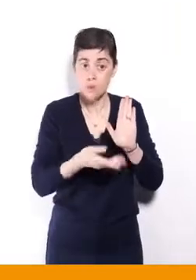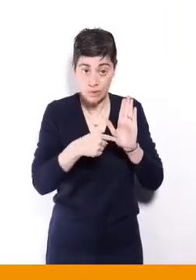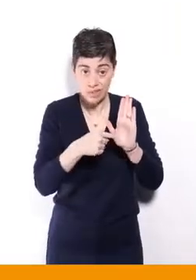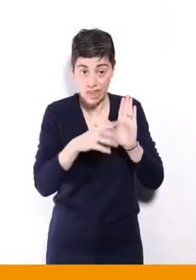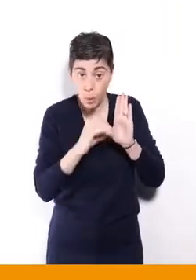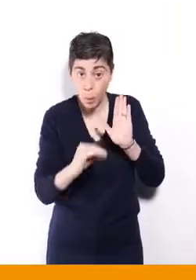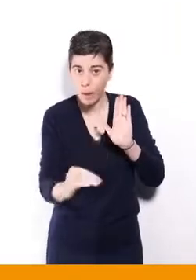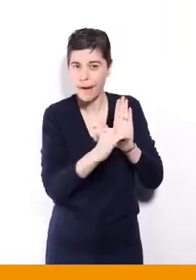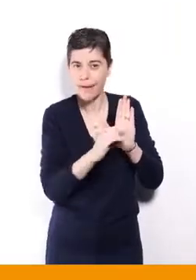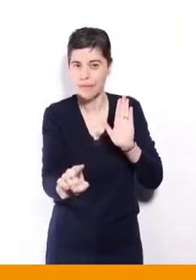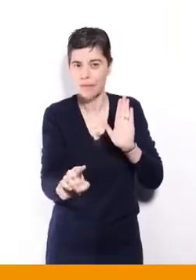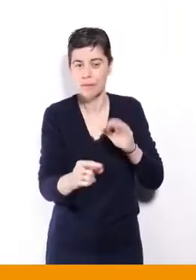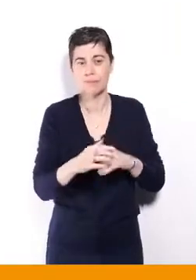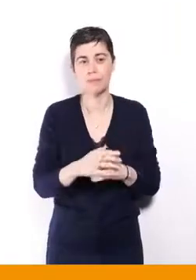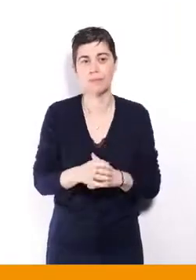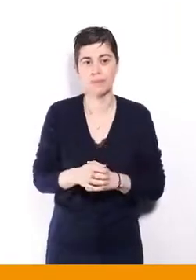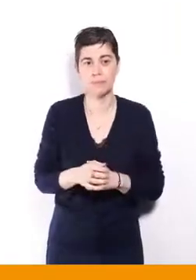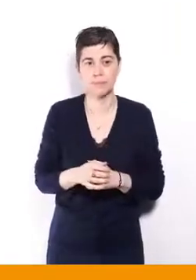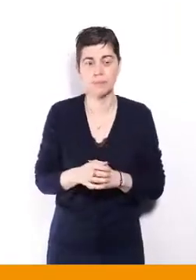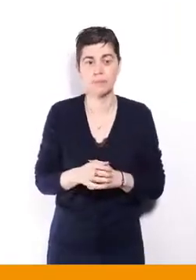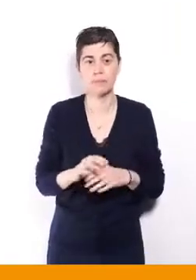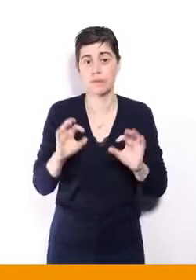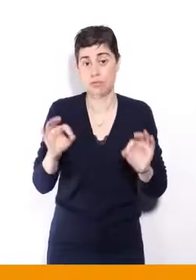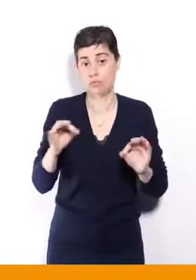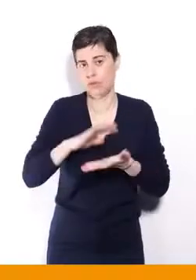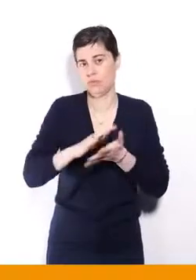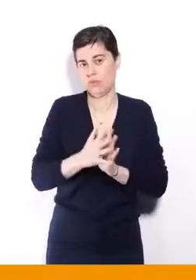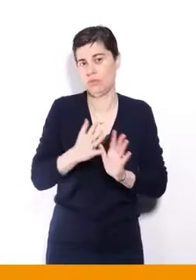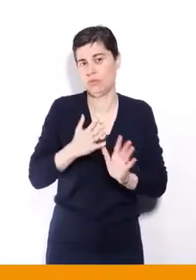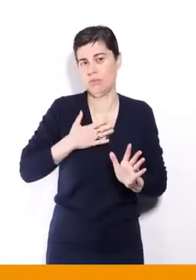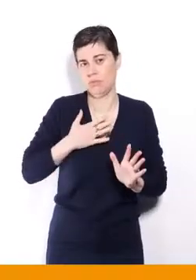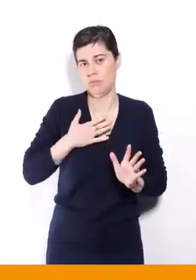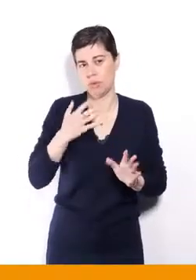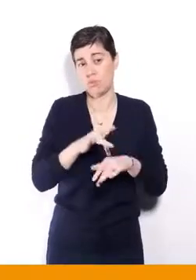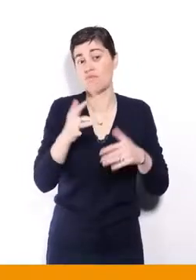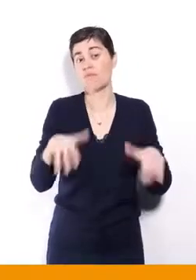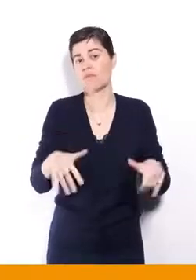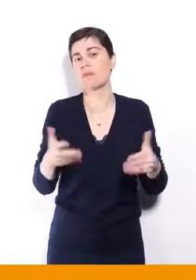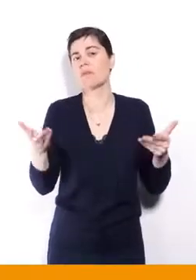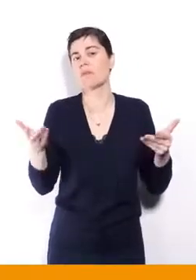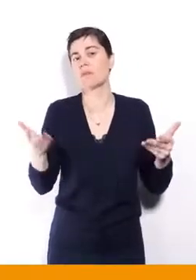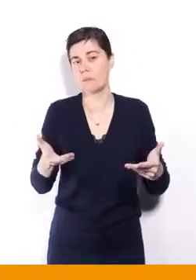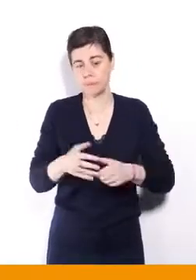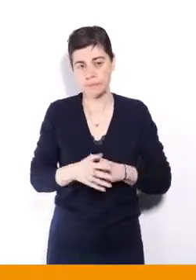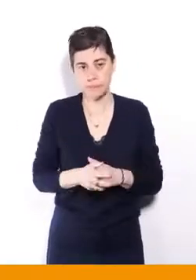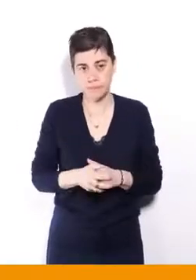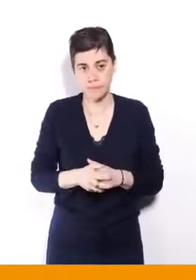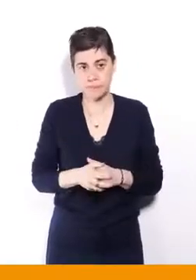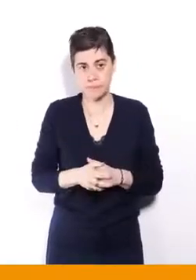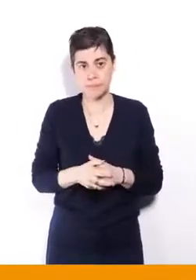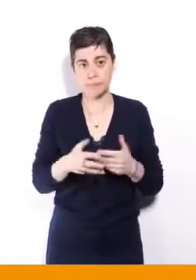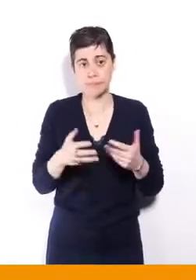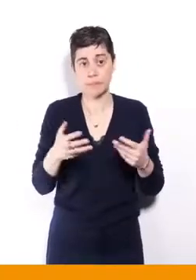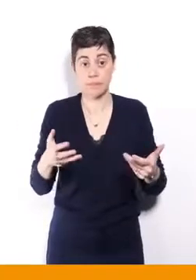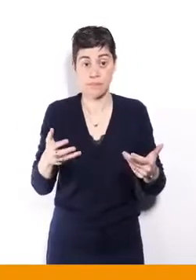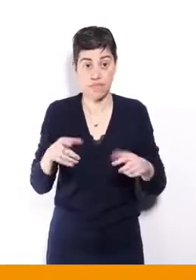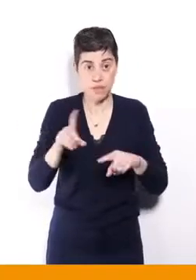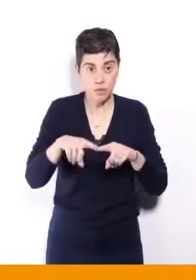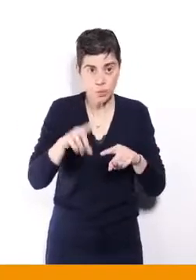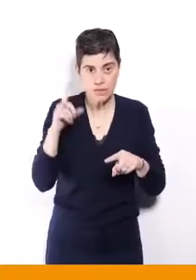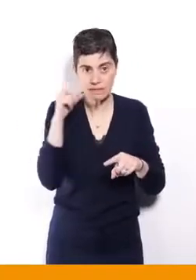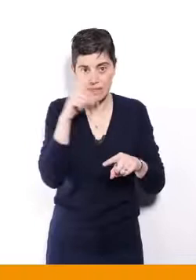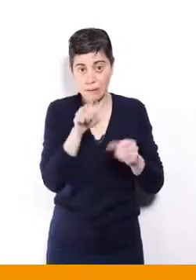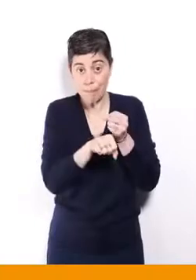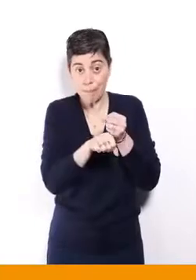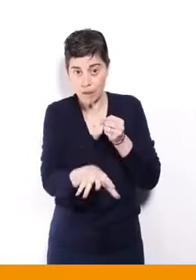Se dire aussi, ça la page l'a vécu de très très près, nous avons eu de grandes difficultés à Mayotte par rapport à